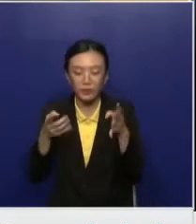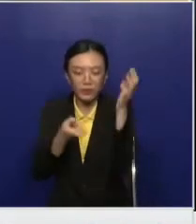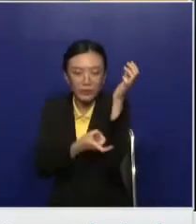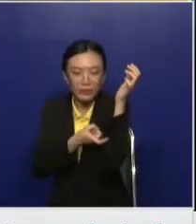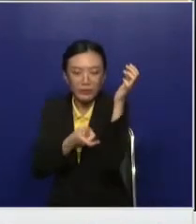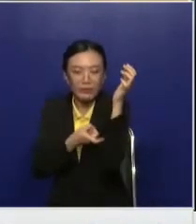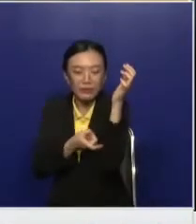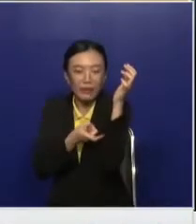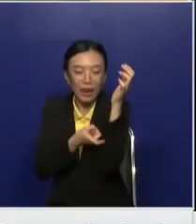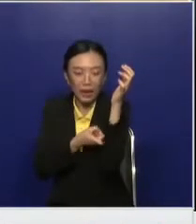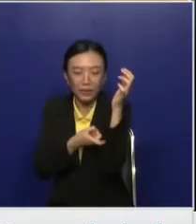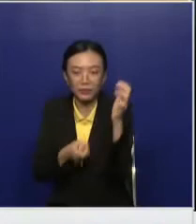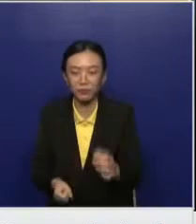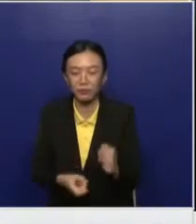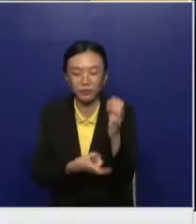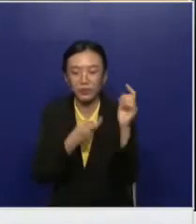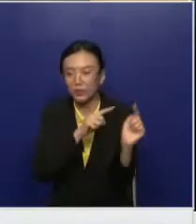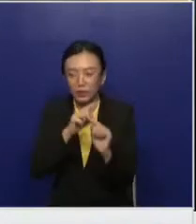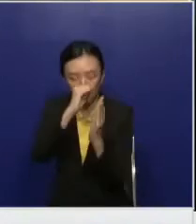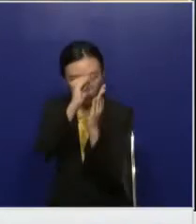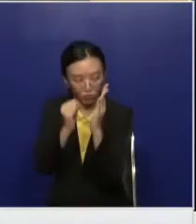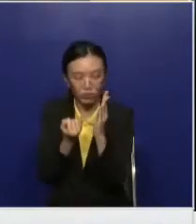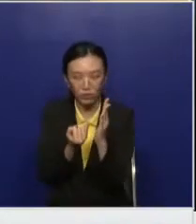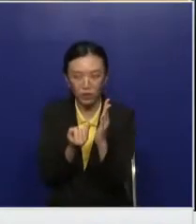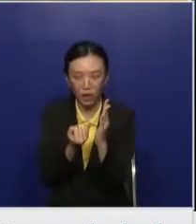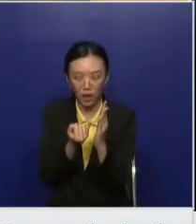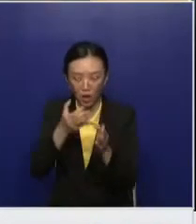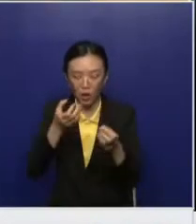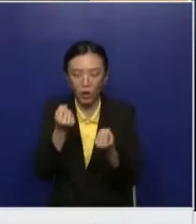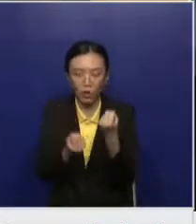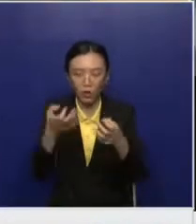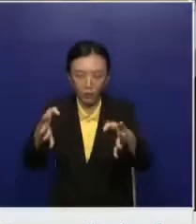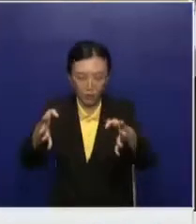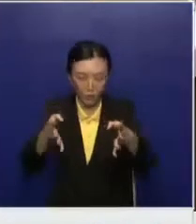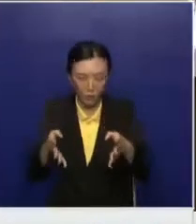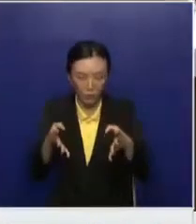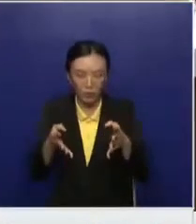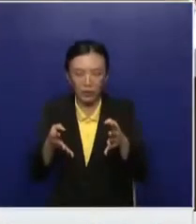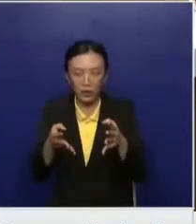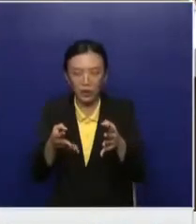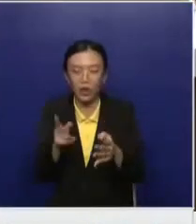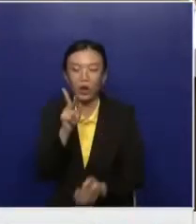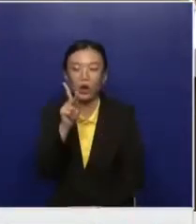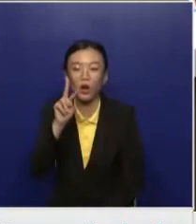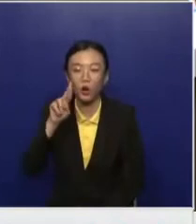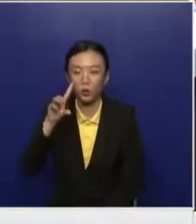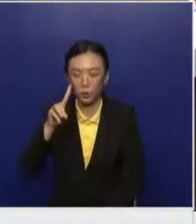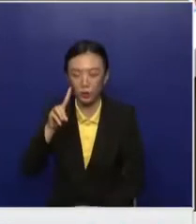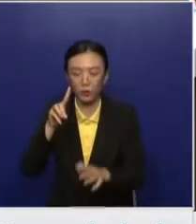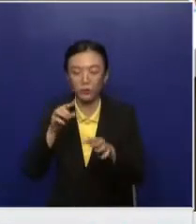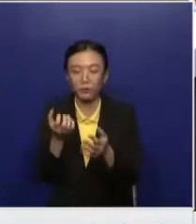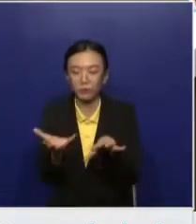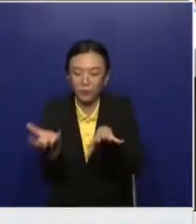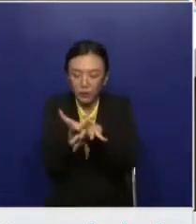ตะวันออกและก็อีกหลายจังหวัดผมเชื่อว่าคล้ายๆกันรถบรรทุกขี้ยางเนี่ยก็จะมีน้ำกรดที่ไหลลงมาบนผิวการจราจ